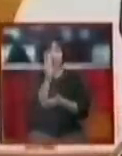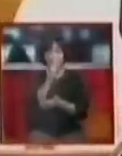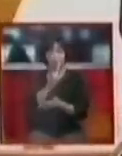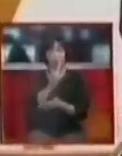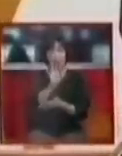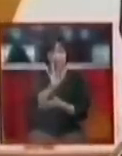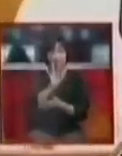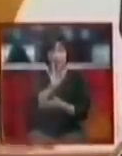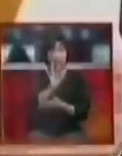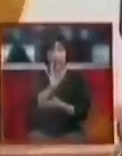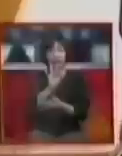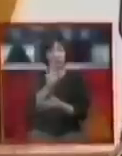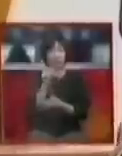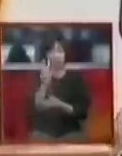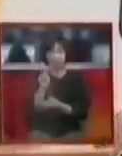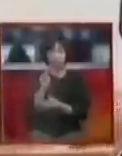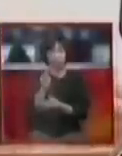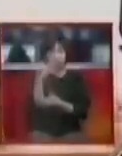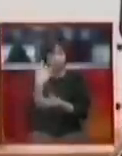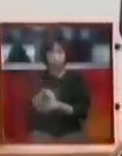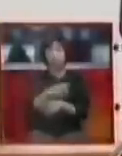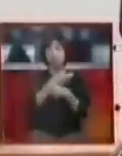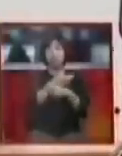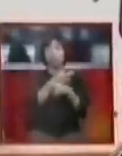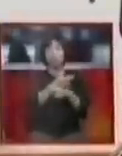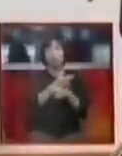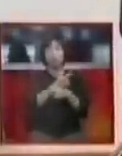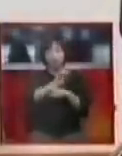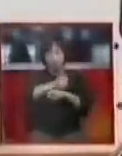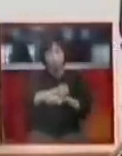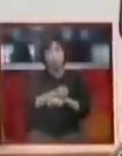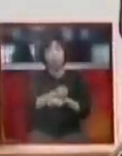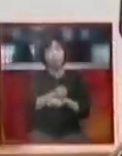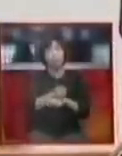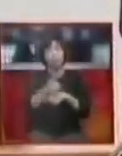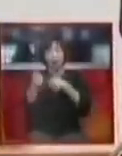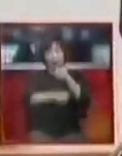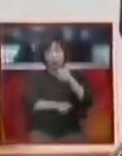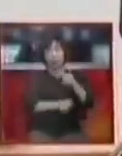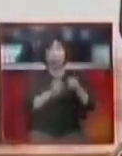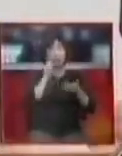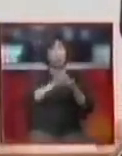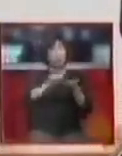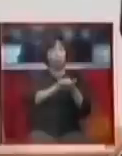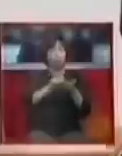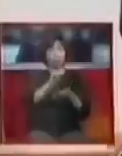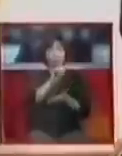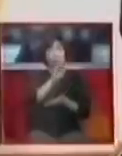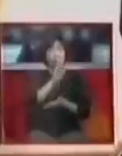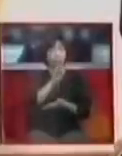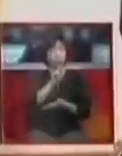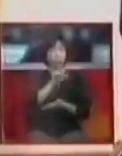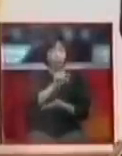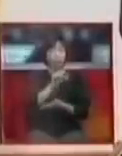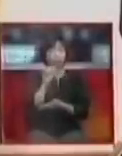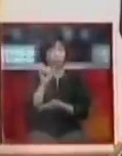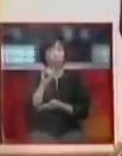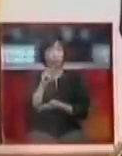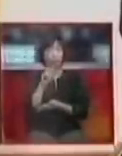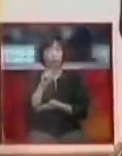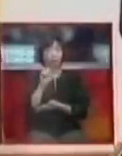1,569 kilometers na ito ang naipaayos natin sa ilalim ng pamamahala ni Secretary Babe Singson.